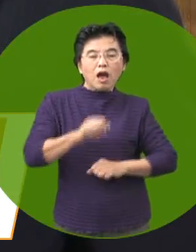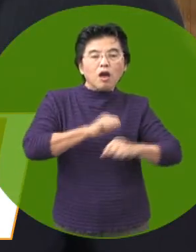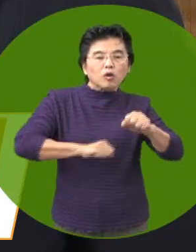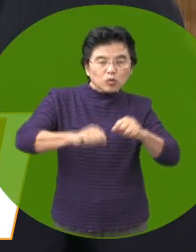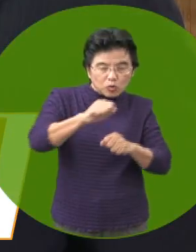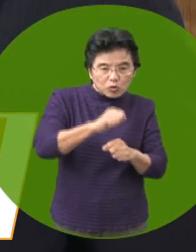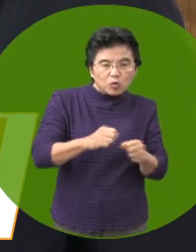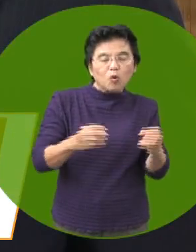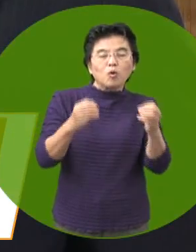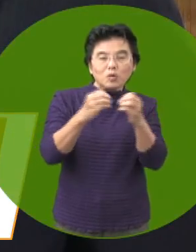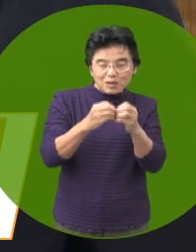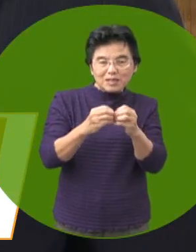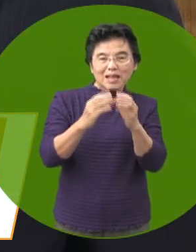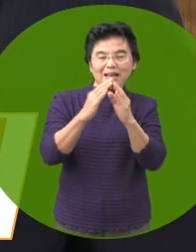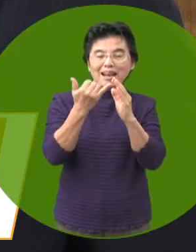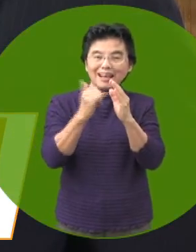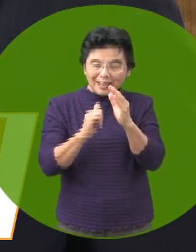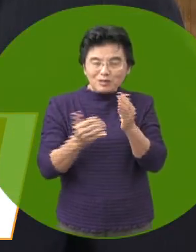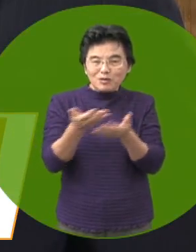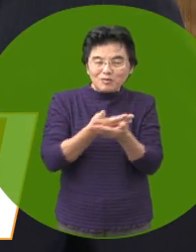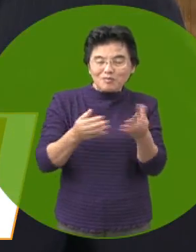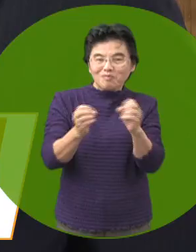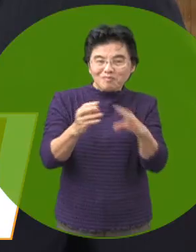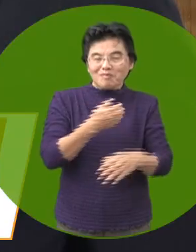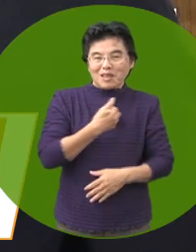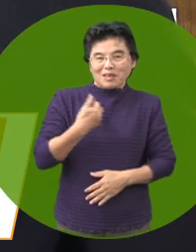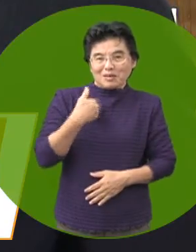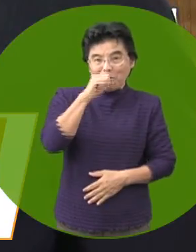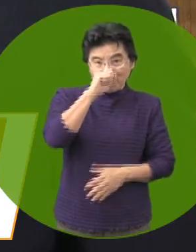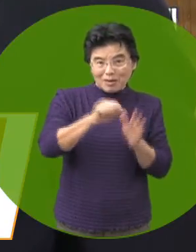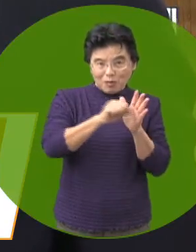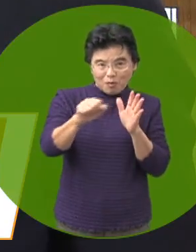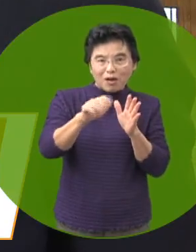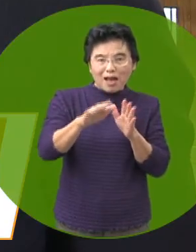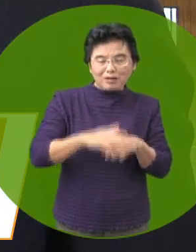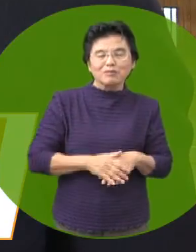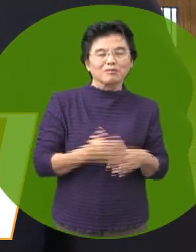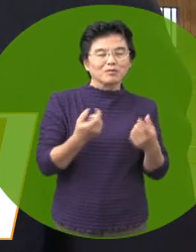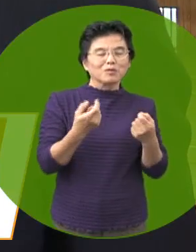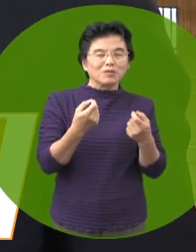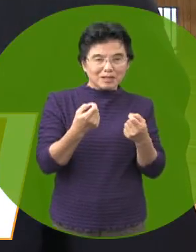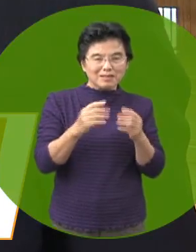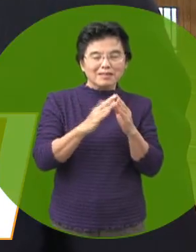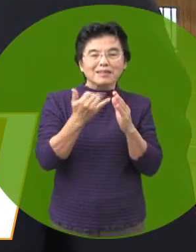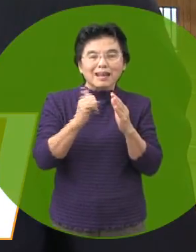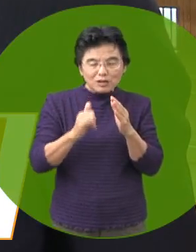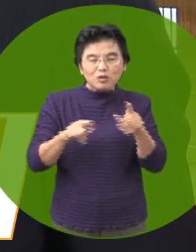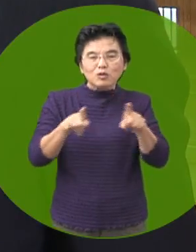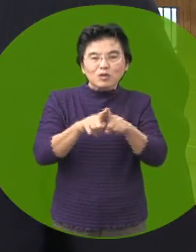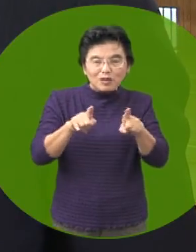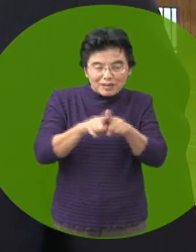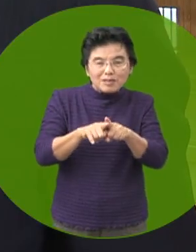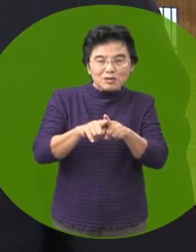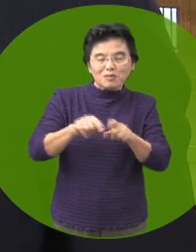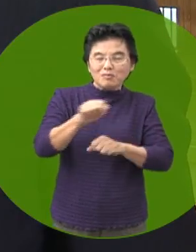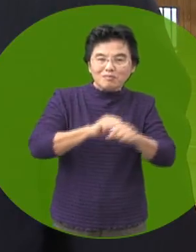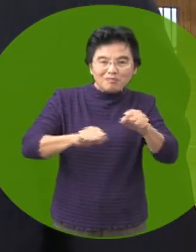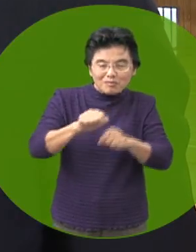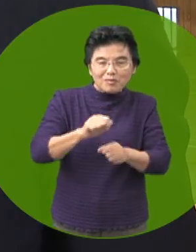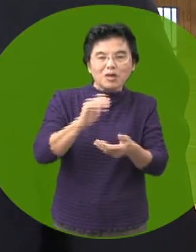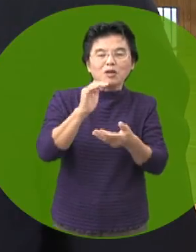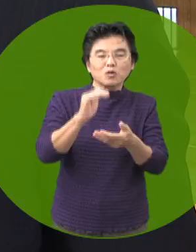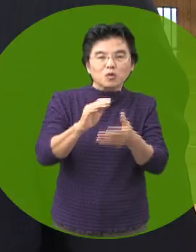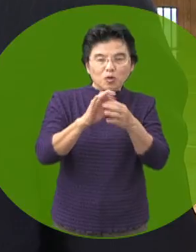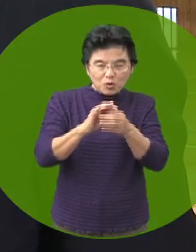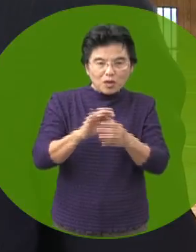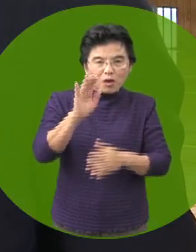ながら家族でスキンシップが図れるのはいいことですね。 そうですね。家族ぐるみで運動に親しむことで、生涯にわたって